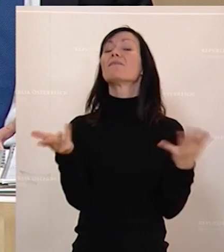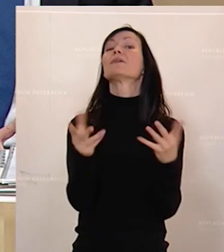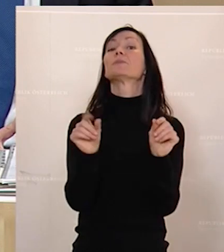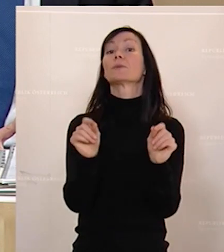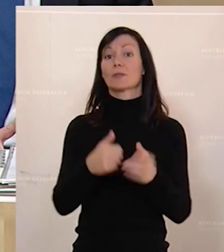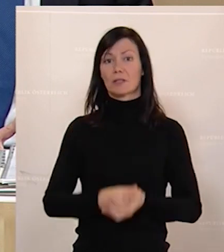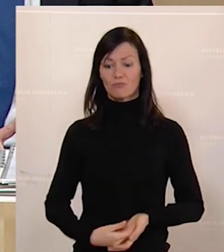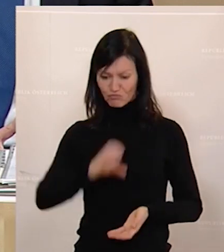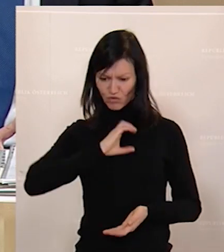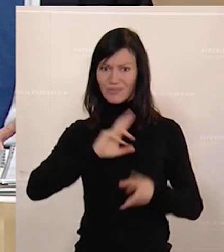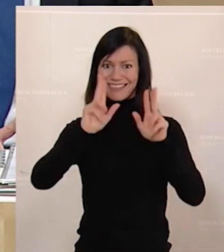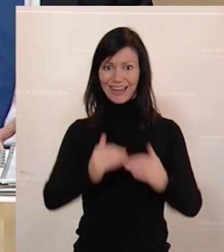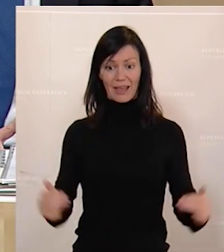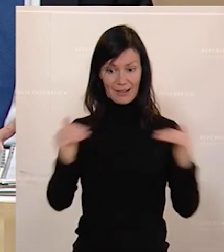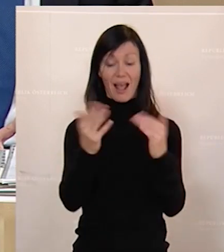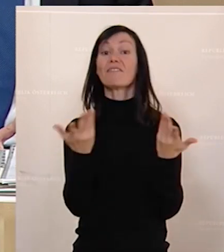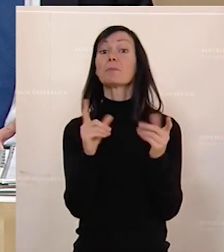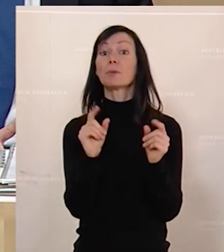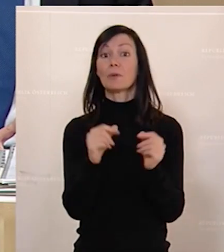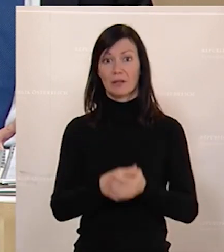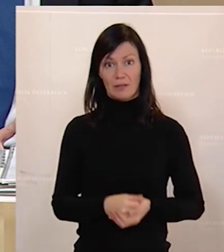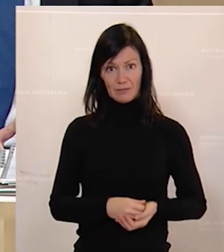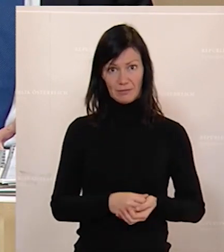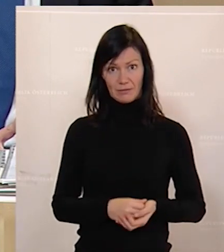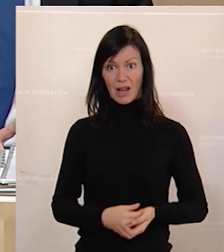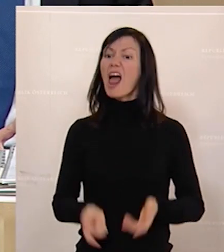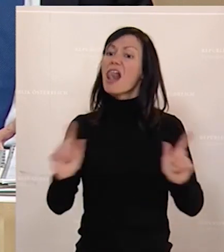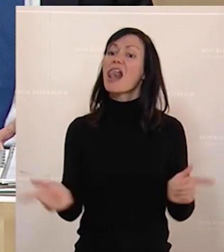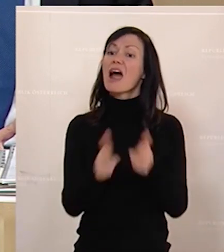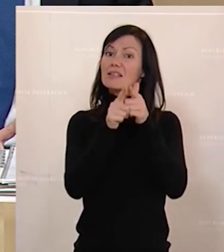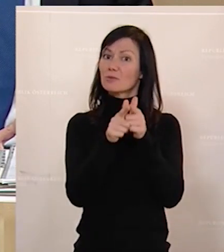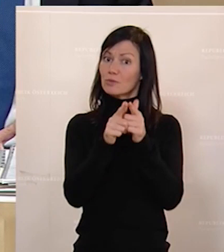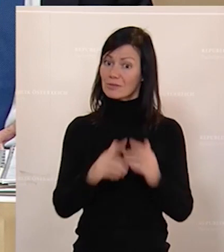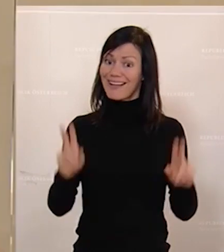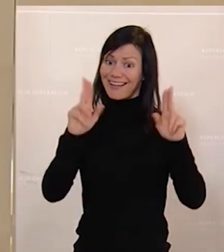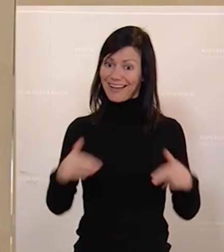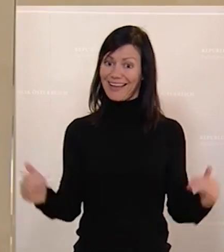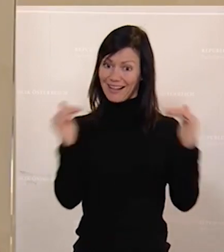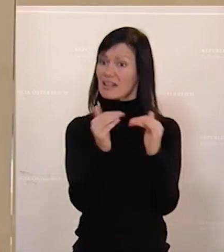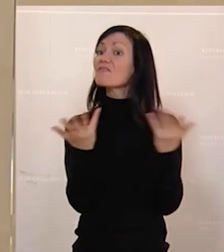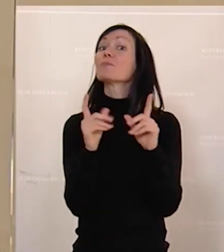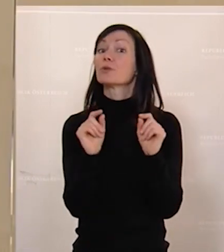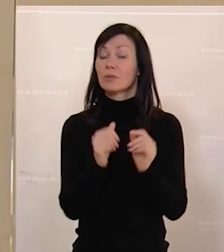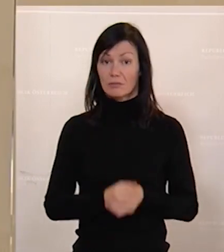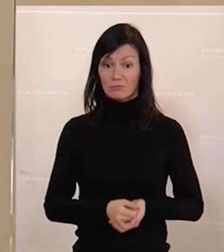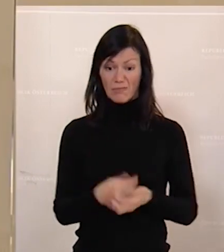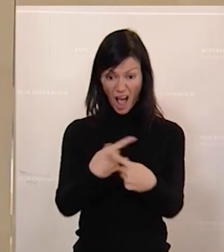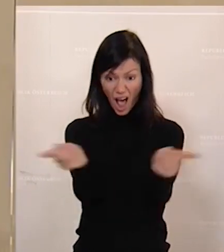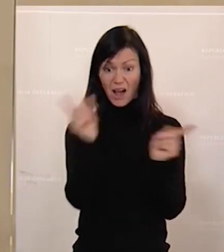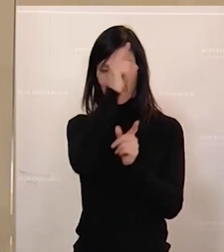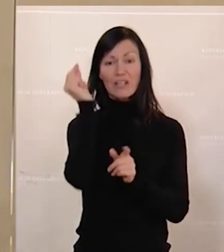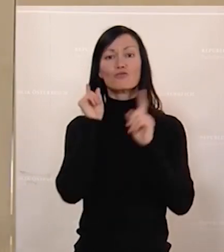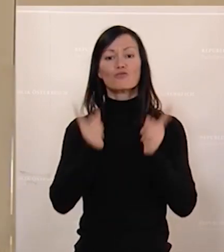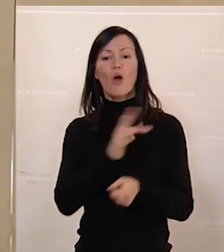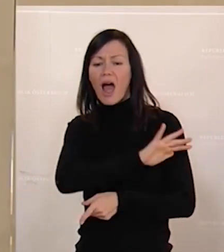was Chancengerechtigkeit bedeutet, was Leistungsgerechtigkeit bedeutet, was es bedeutet, allen Menschen alle Chancen zu geben. Und